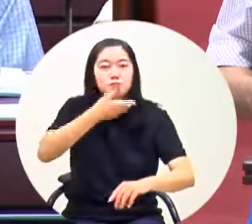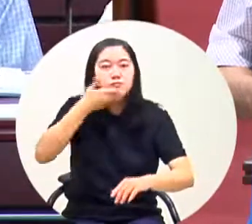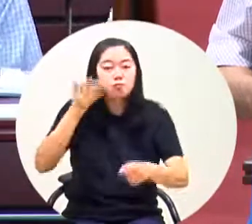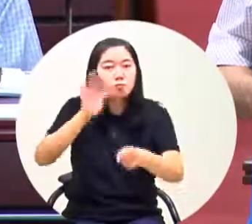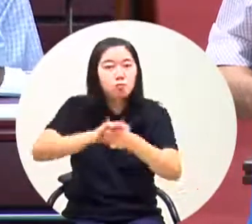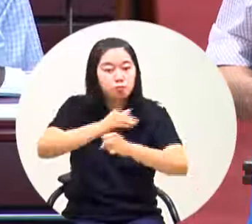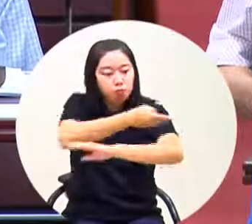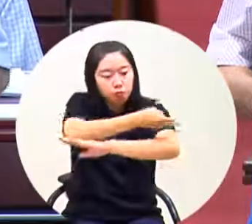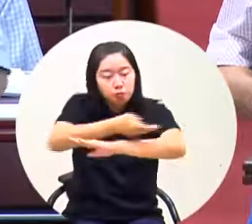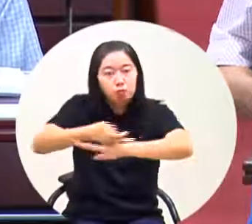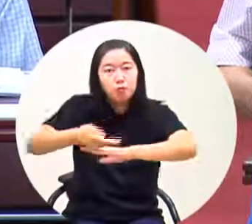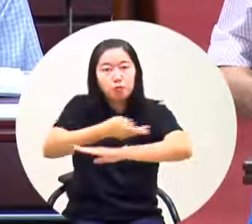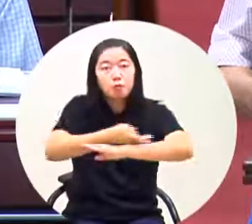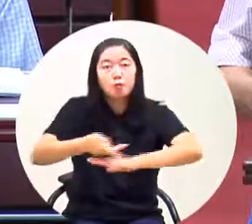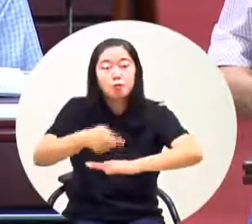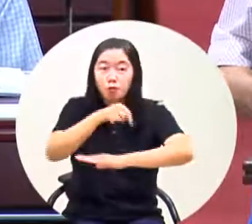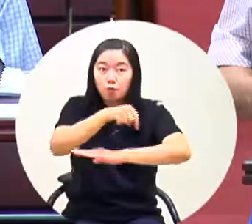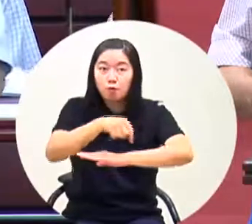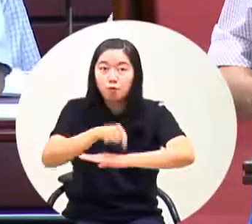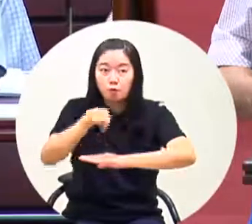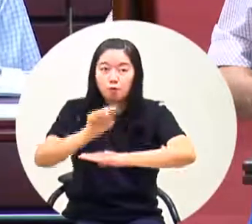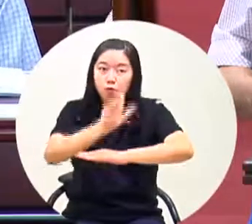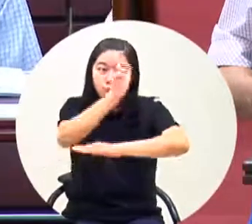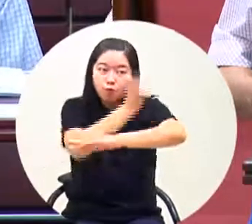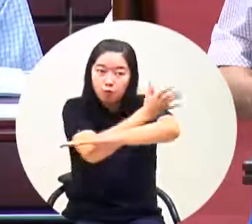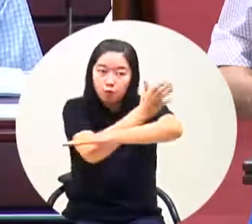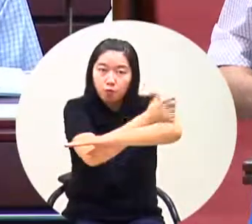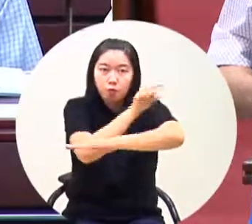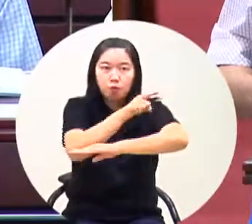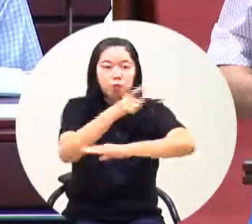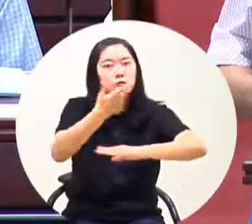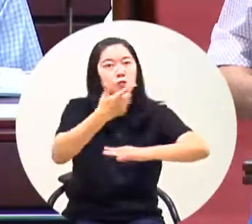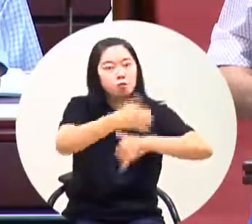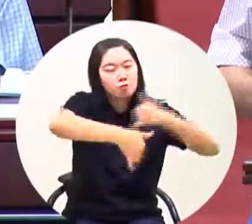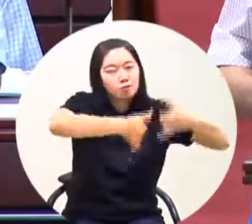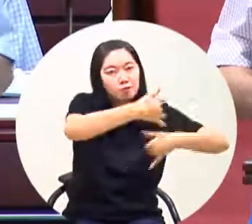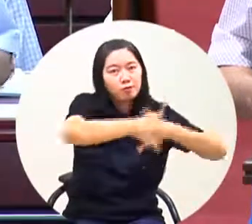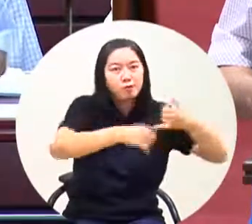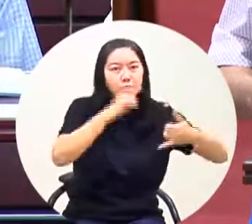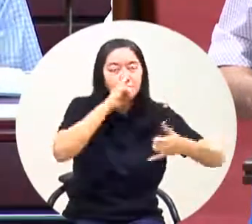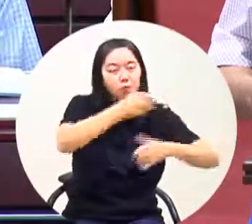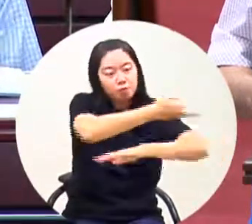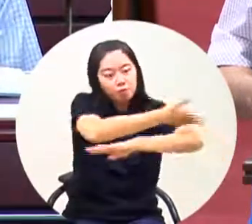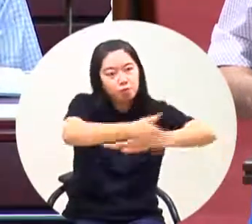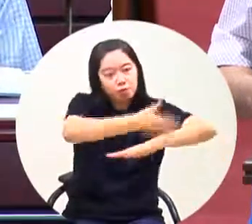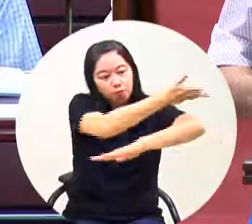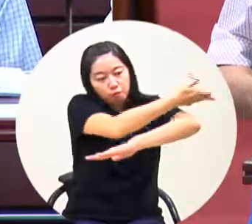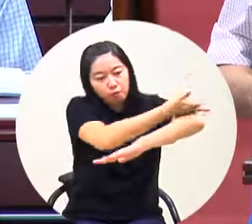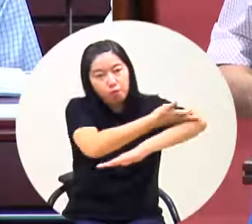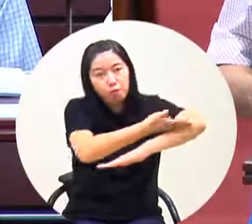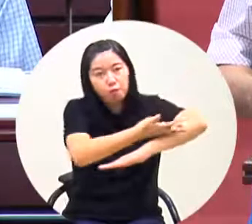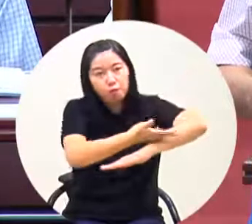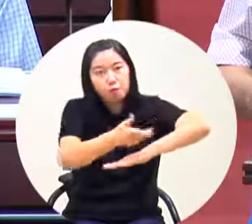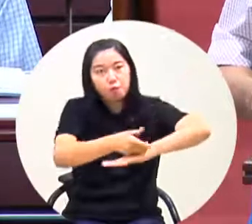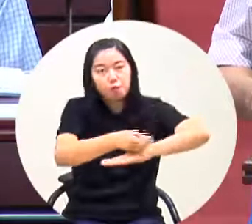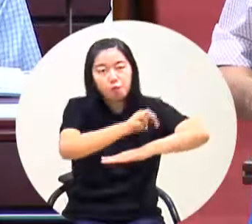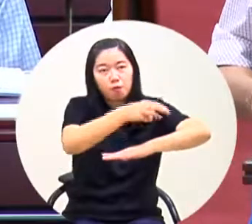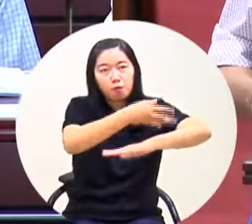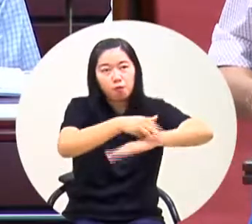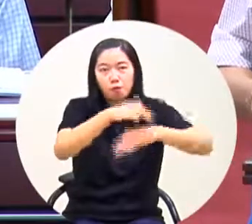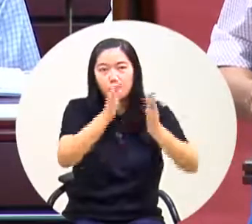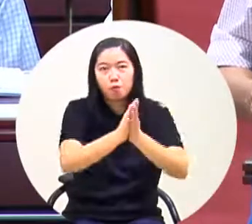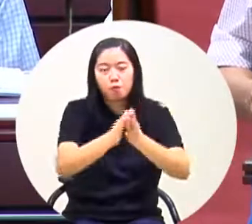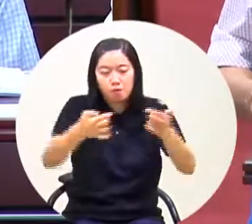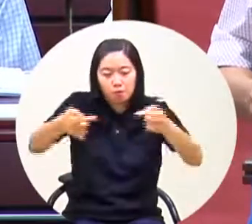青埔沟这个所在。因为伊个顶面足侪拢是安尼民生污水，伊流来足侪拢个伊个 BOD 甲 SS 足悬